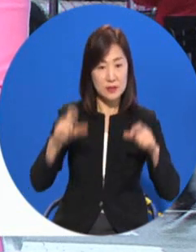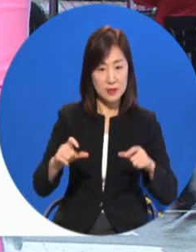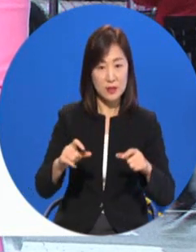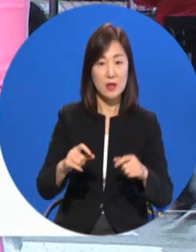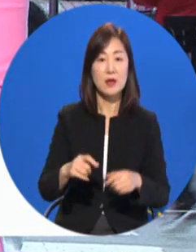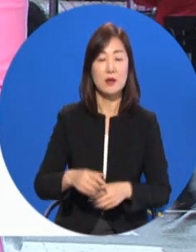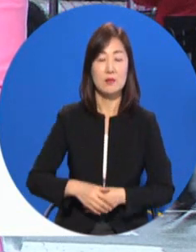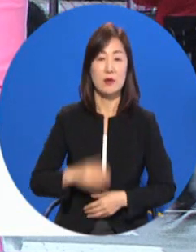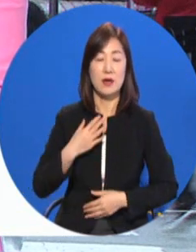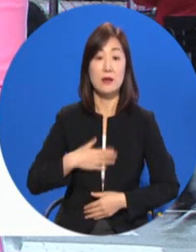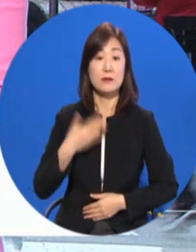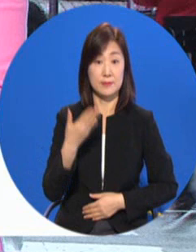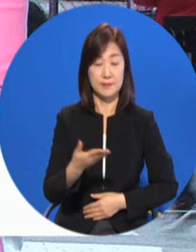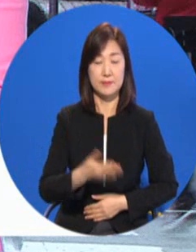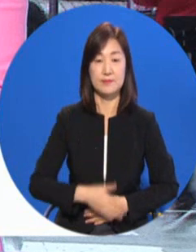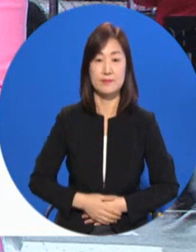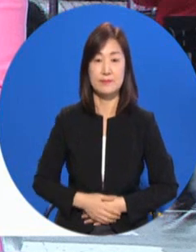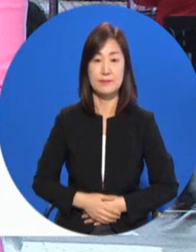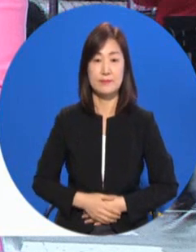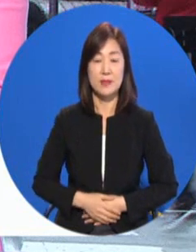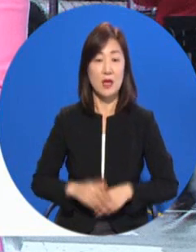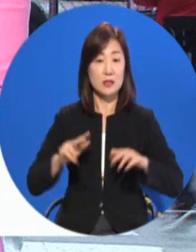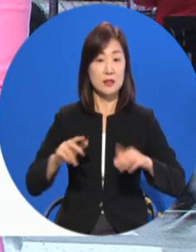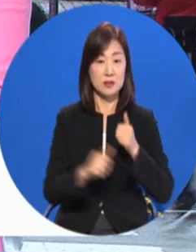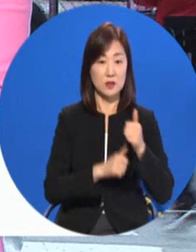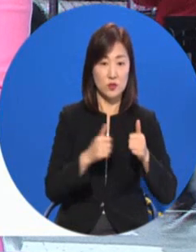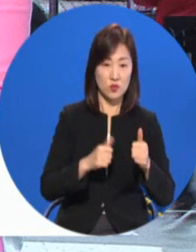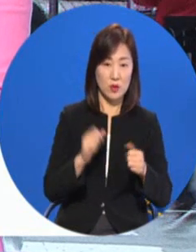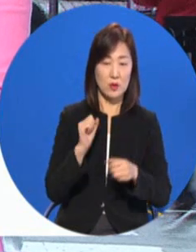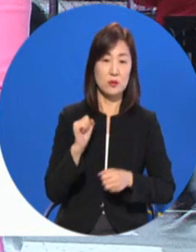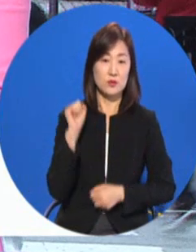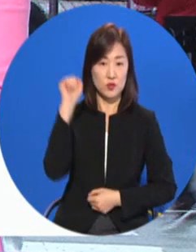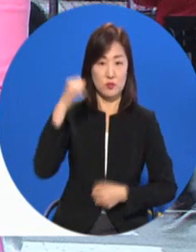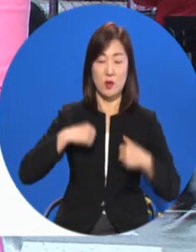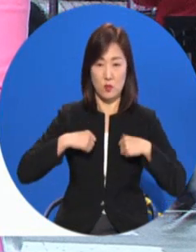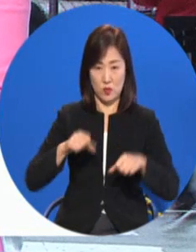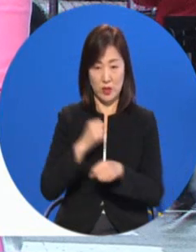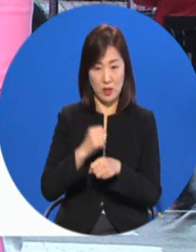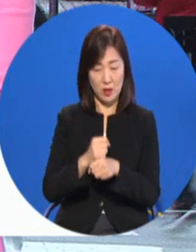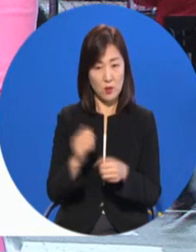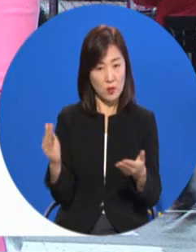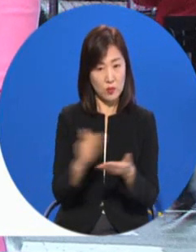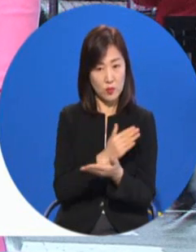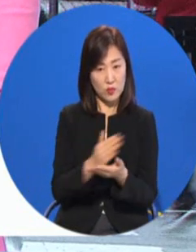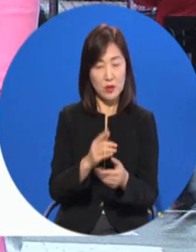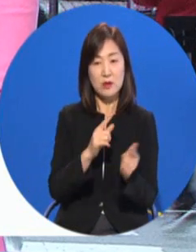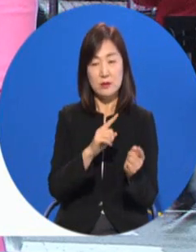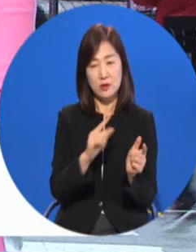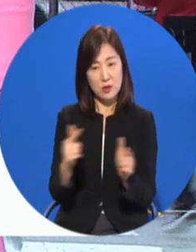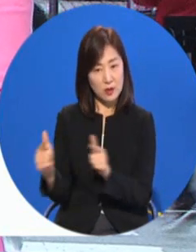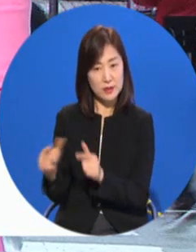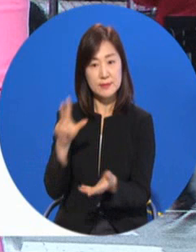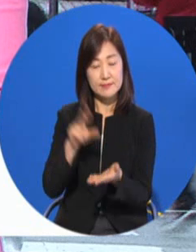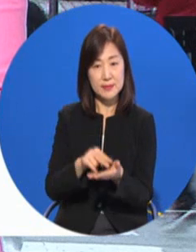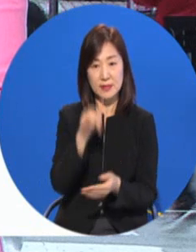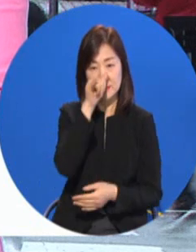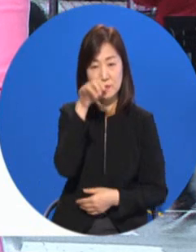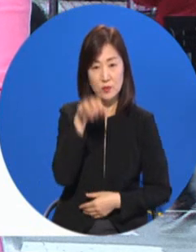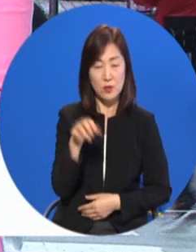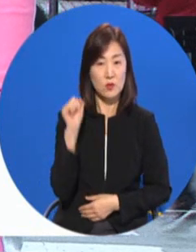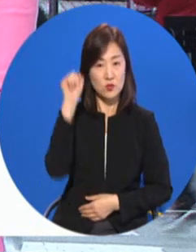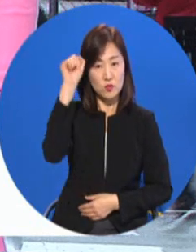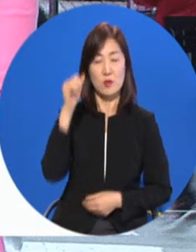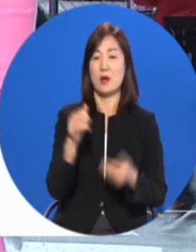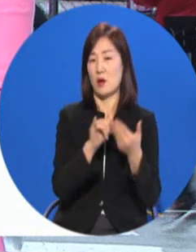불출마를 선언하고 분구 여부까지 쟁점으로 떠오른 가운데 후보가 무려 9명의 이루고 있다면서요 전직 국회의원 만